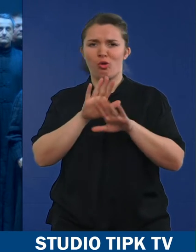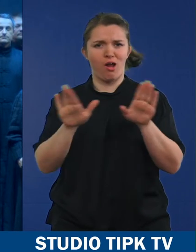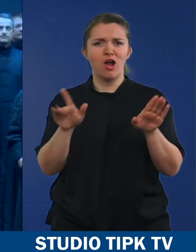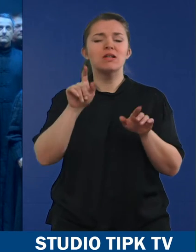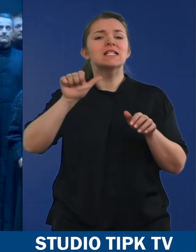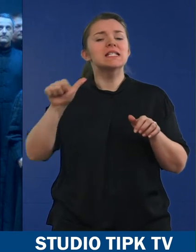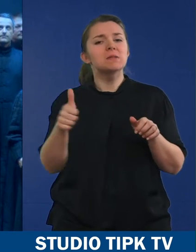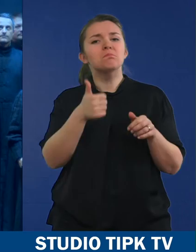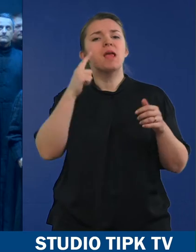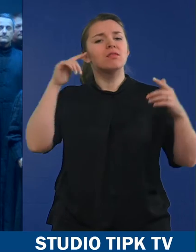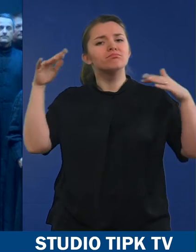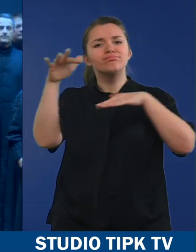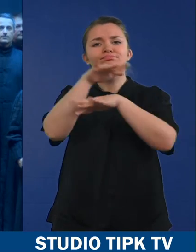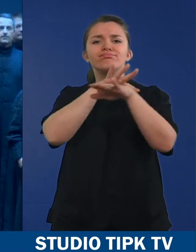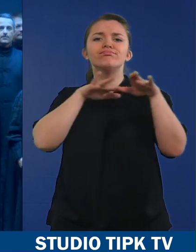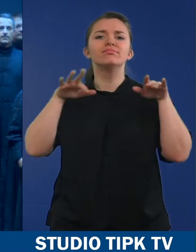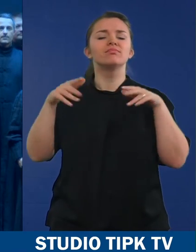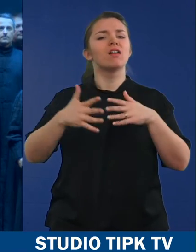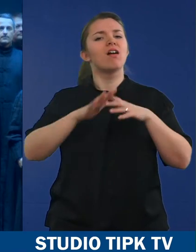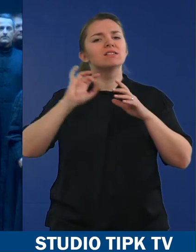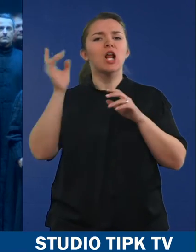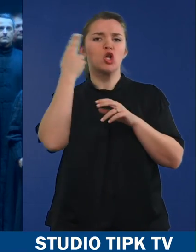zedinil rod slovenšne cele.